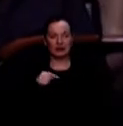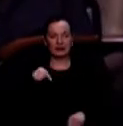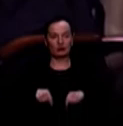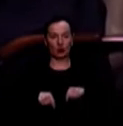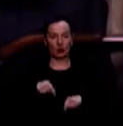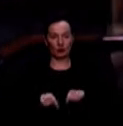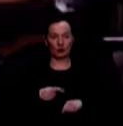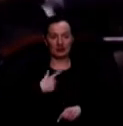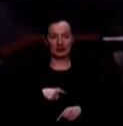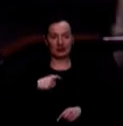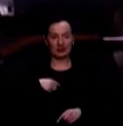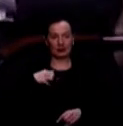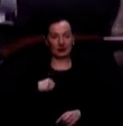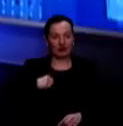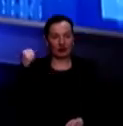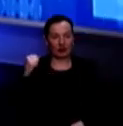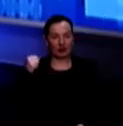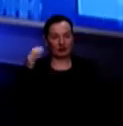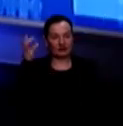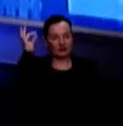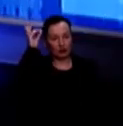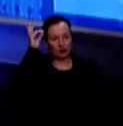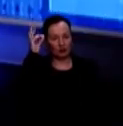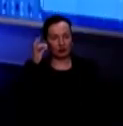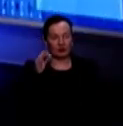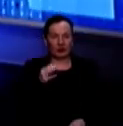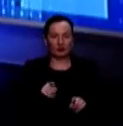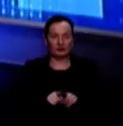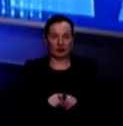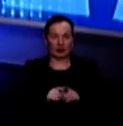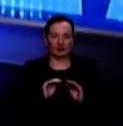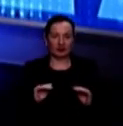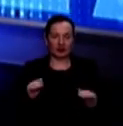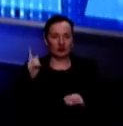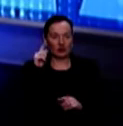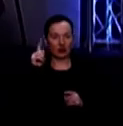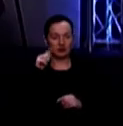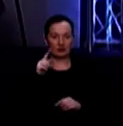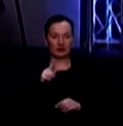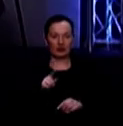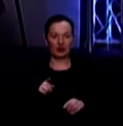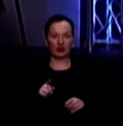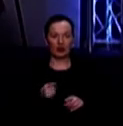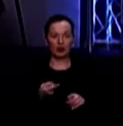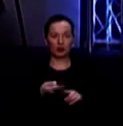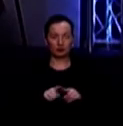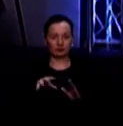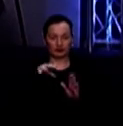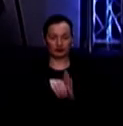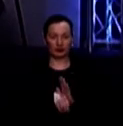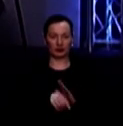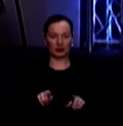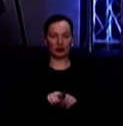Пам'ятаєте дитячу казку таку про барона Мюнхгаузена? Оце, в принципі, закладена така ж сама ідея якась, яка би